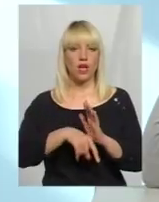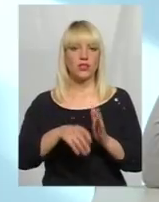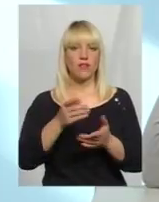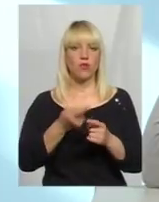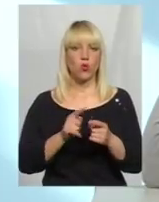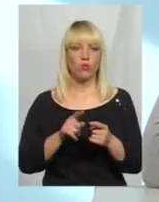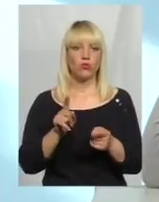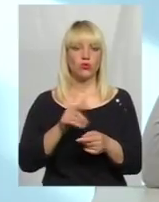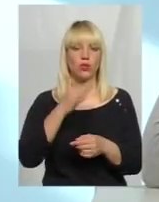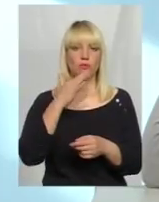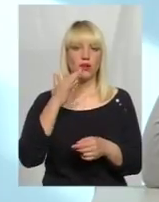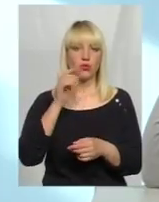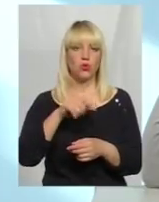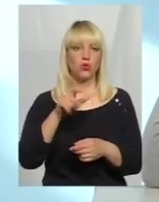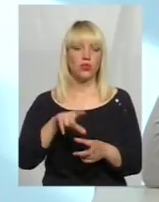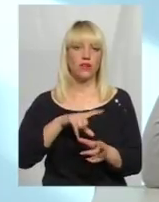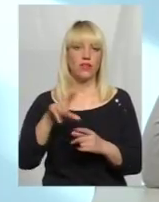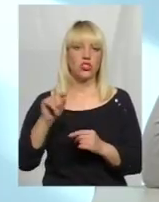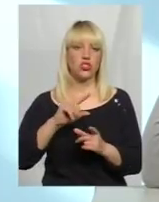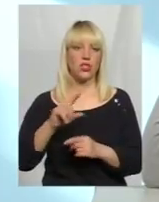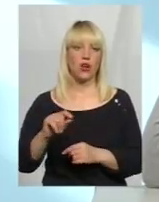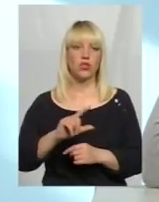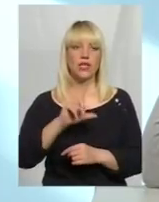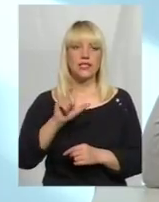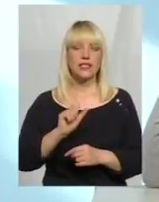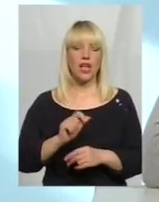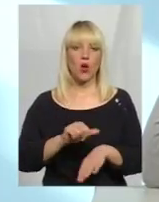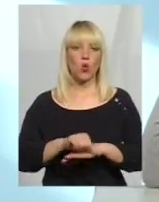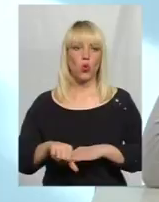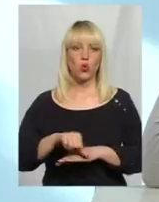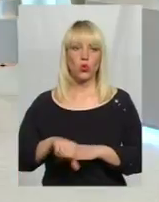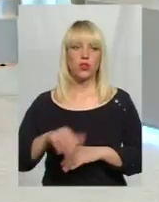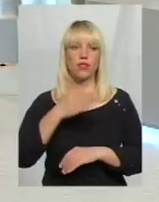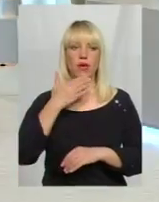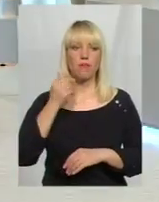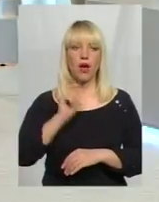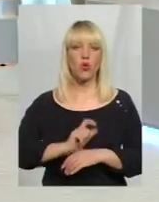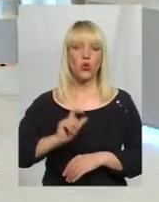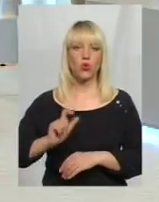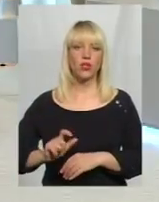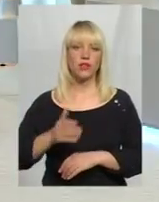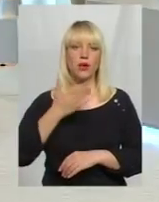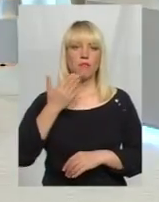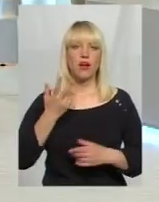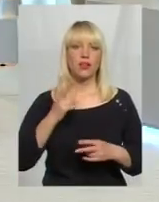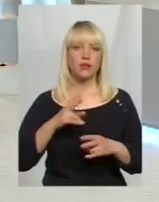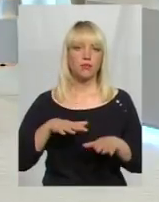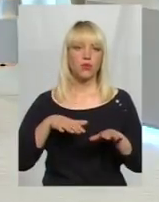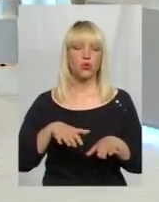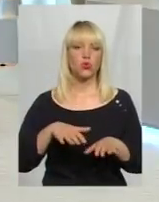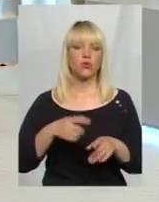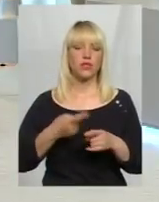тому, що дуже багато людей виїжджають за кордон. Немає робочої сили, власне, немає ким продукувати ті